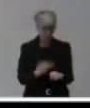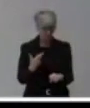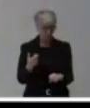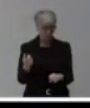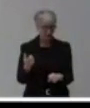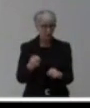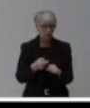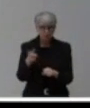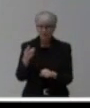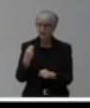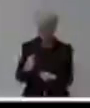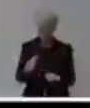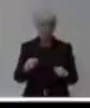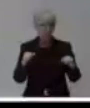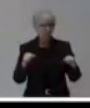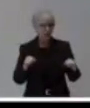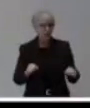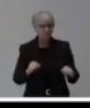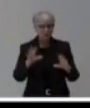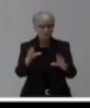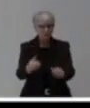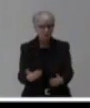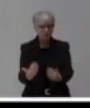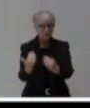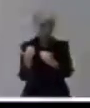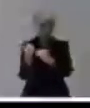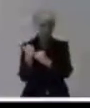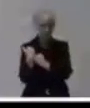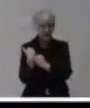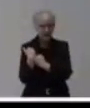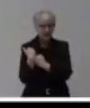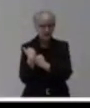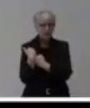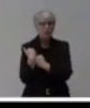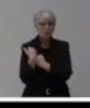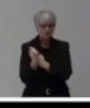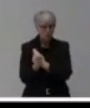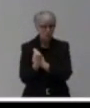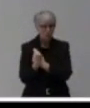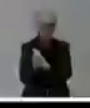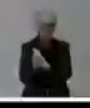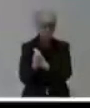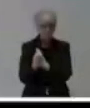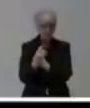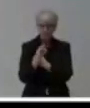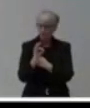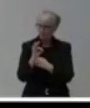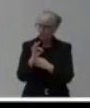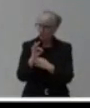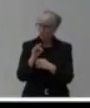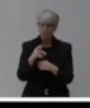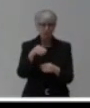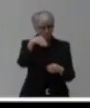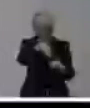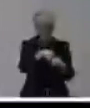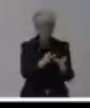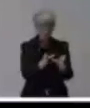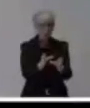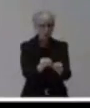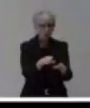quella della possibilità di prendersi carico all'interno anche del luogo fisico del consultorio, ma